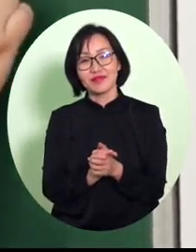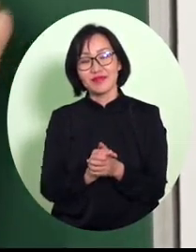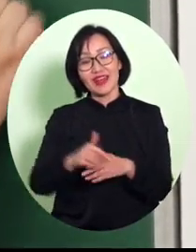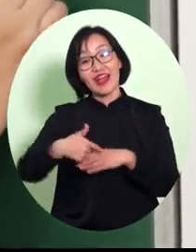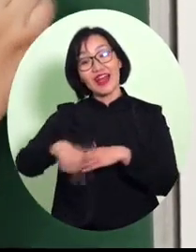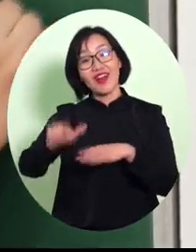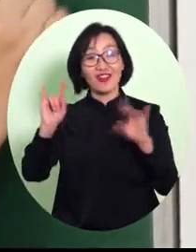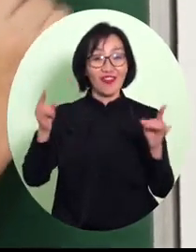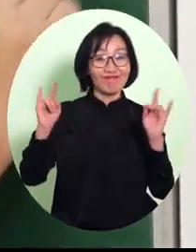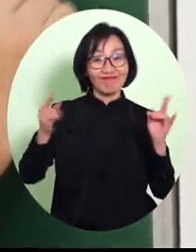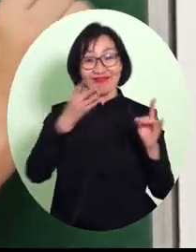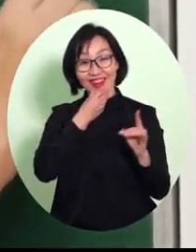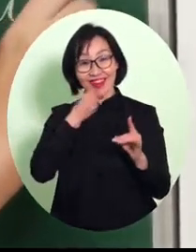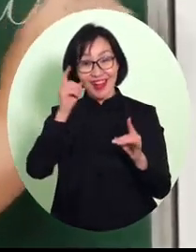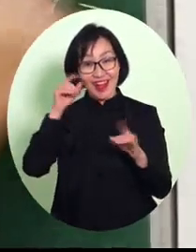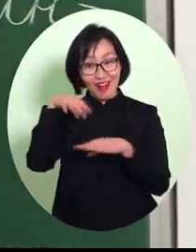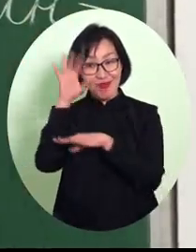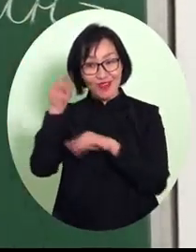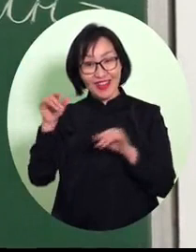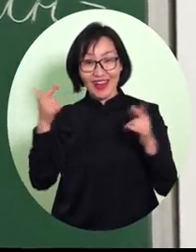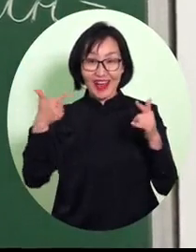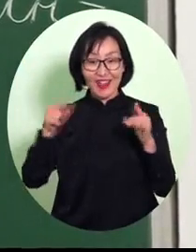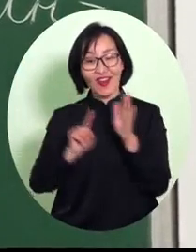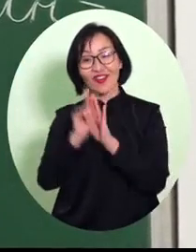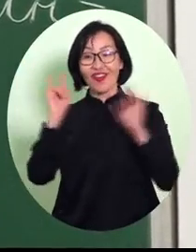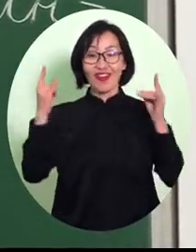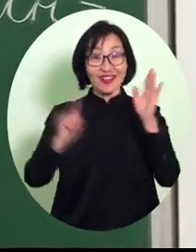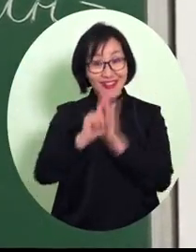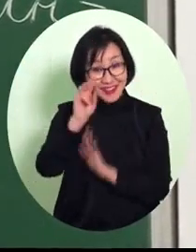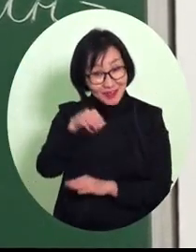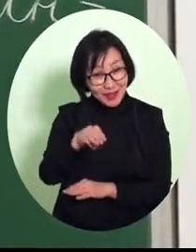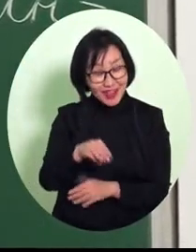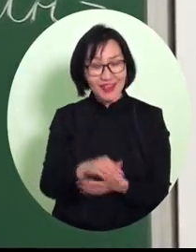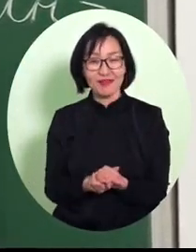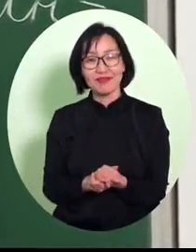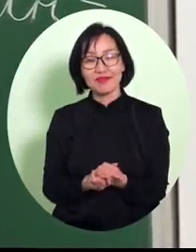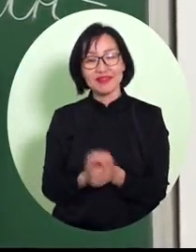за мөн гадаа тоглодог бид нар тий. Гадаа тоглох үе маань эхэлдэг.